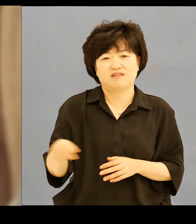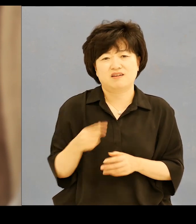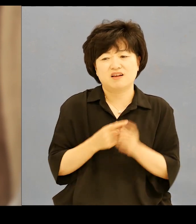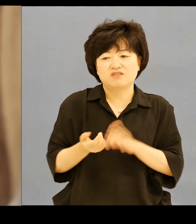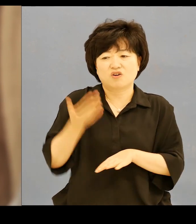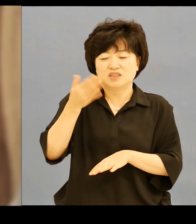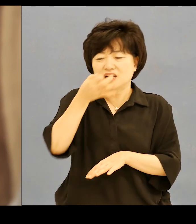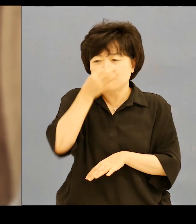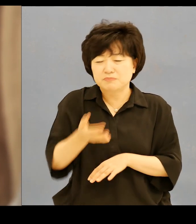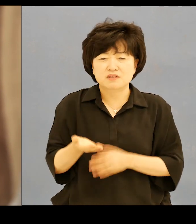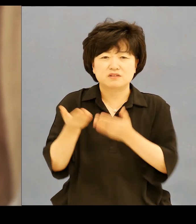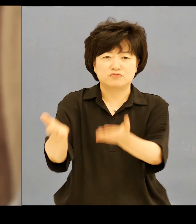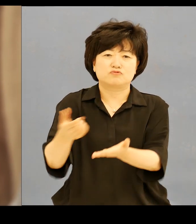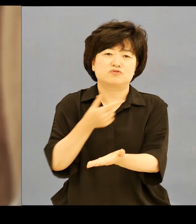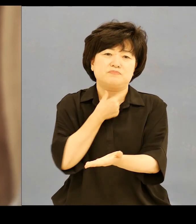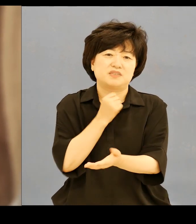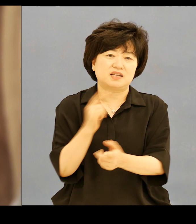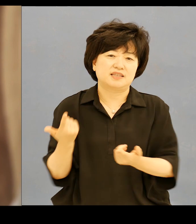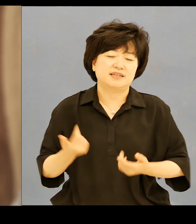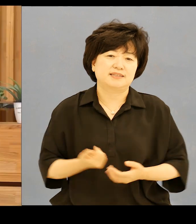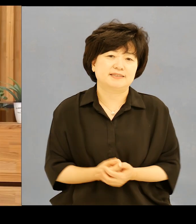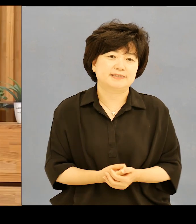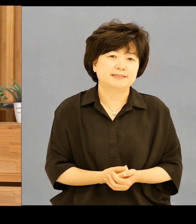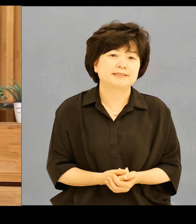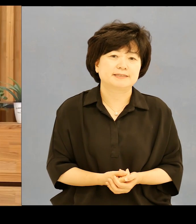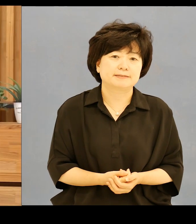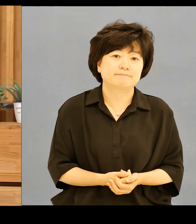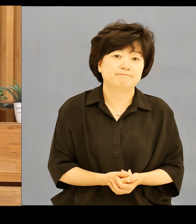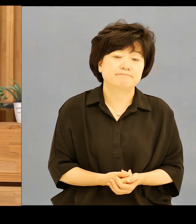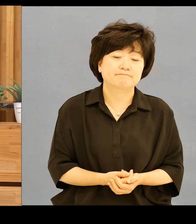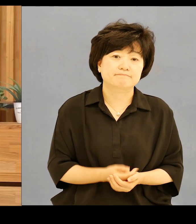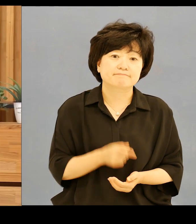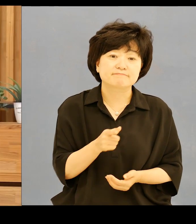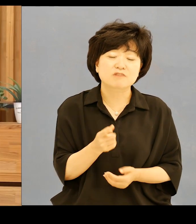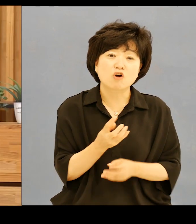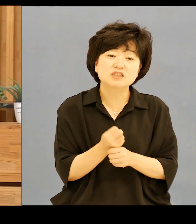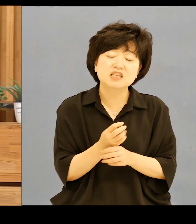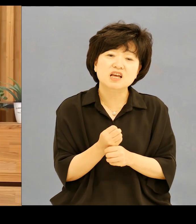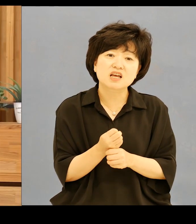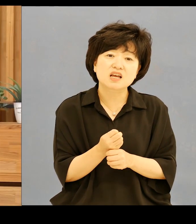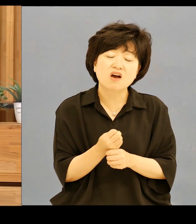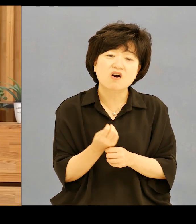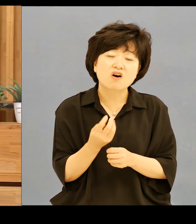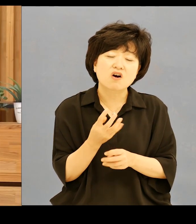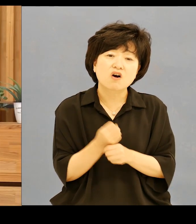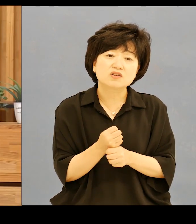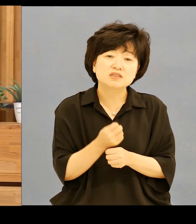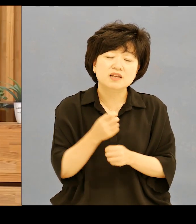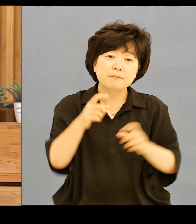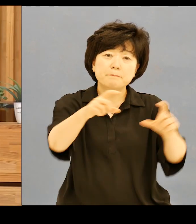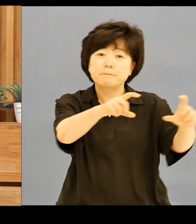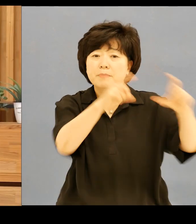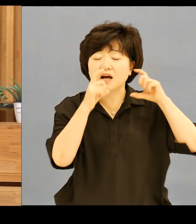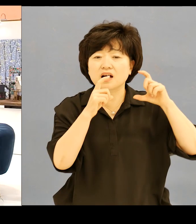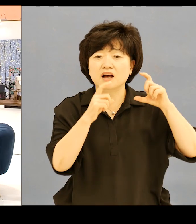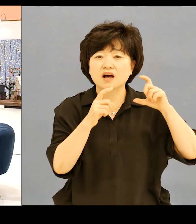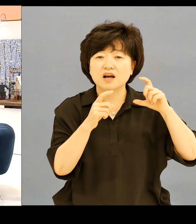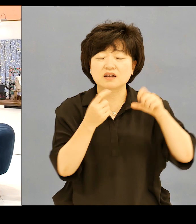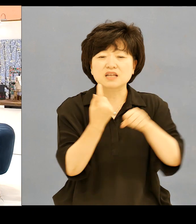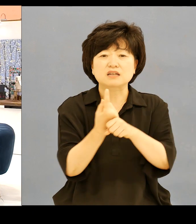더 이상 힘들게 하고 싶지 않아요 지금도. 이게 언제 있었던 일이에요? 언제 그런 판정을 받았어요?